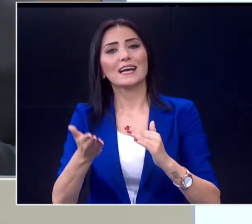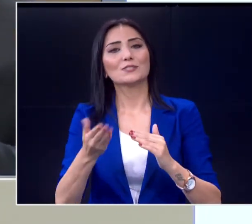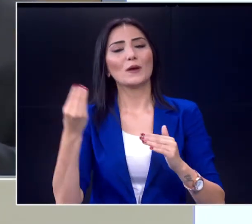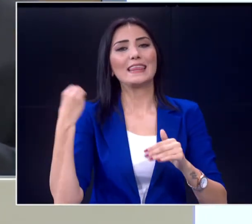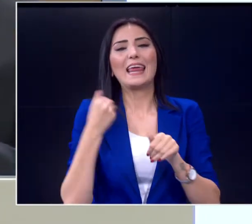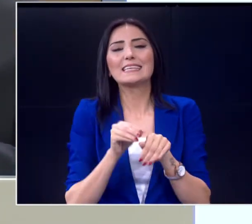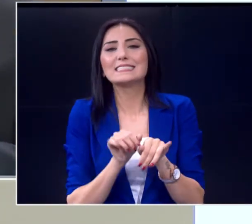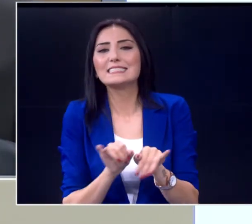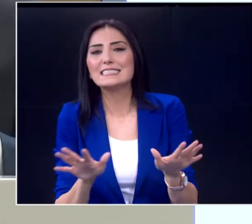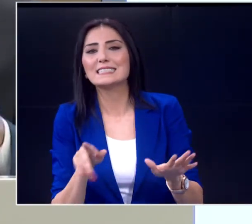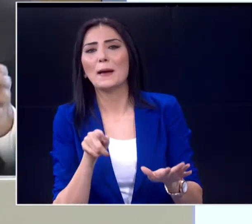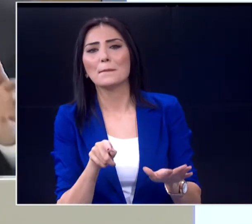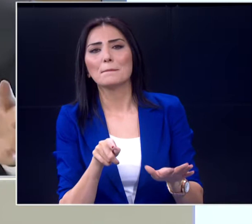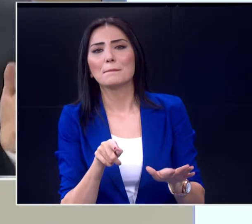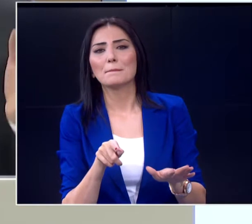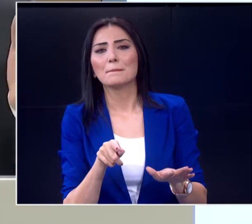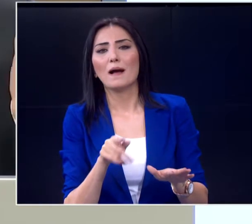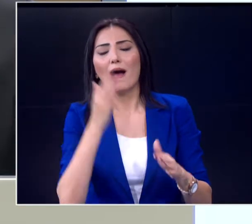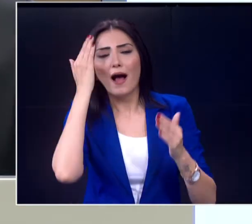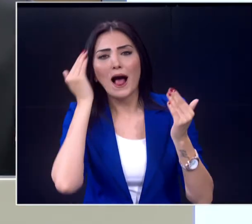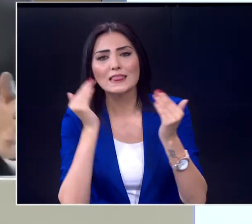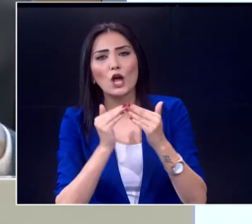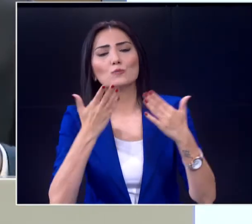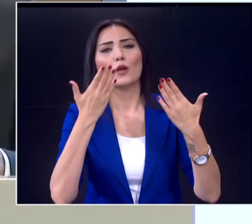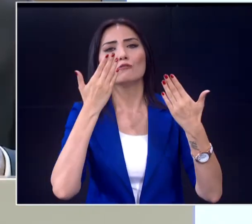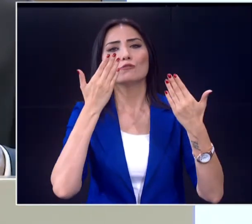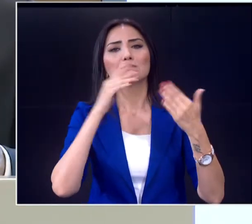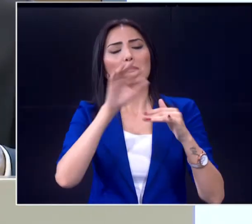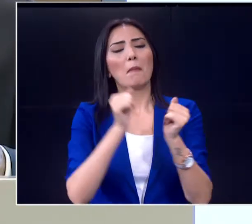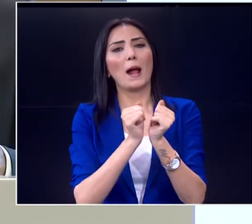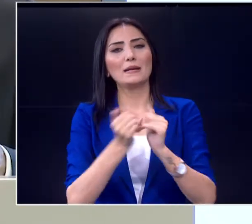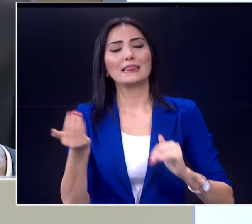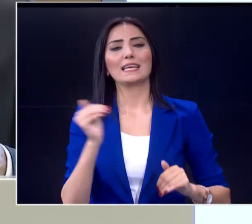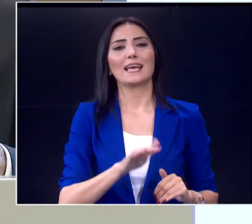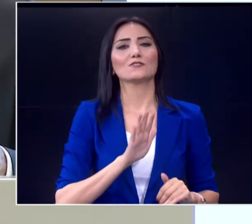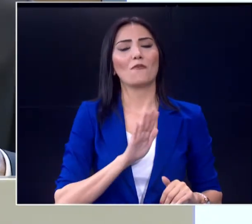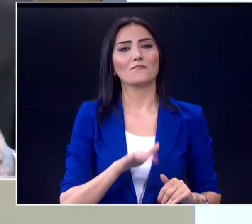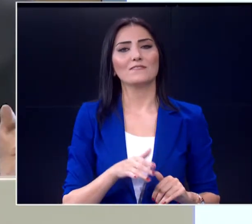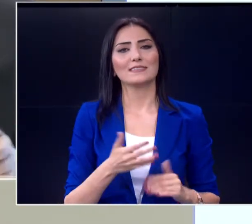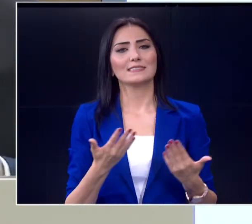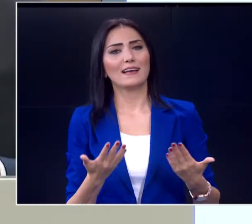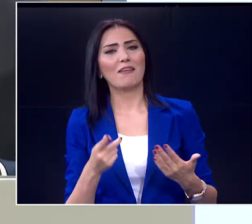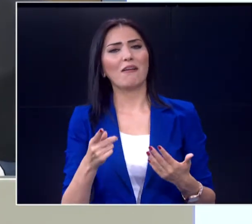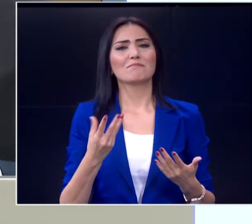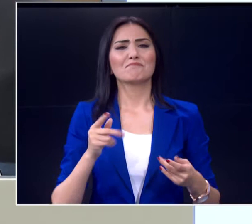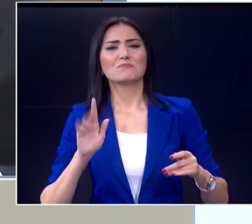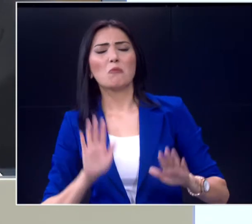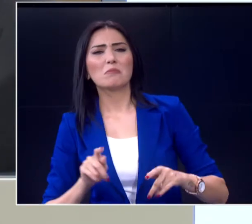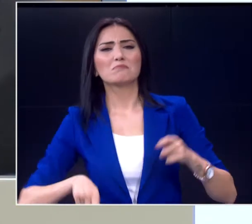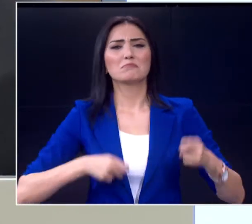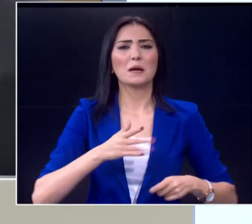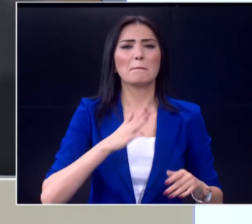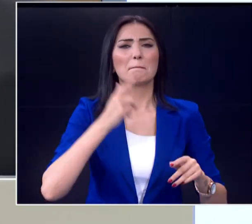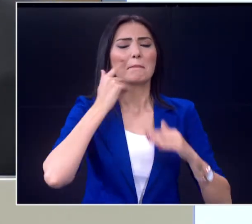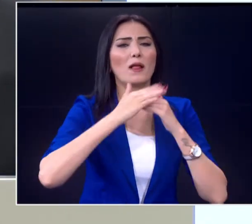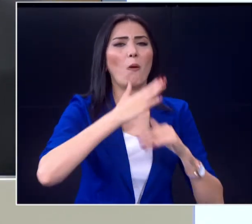Yeni sistem anlaşmayı, uzlaşmayı da beraberinde getiriyor. Yani öyle zırt pırt milletin önüne